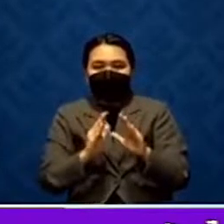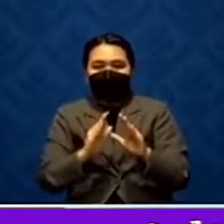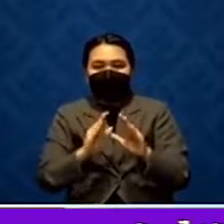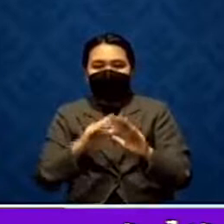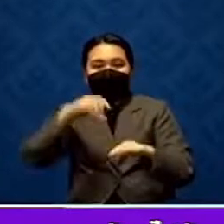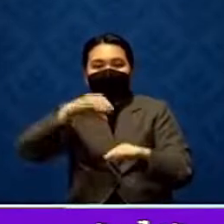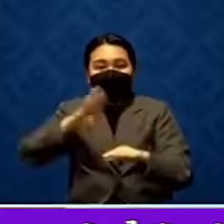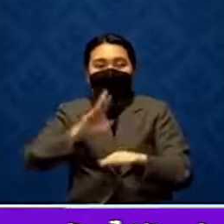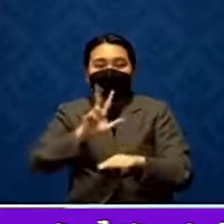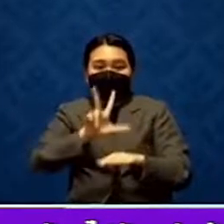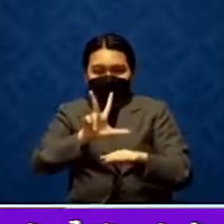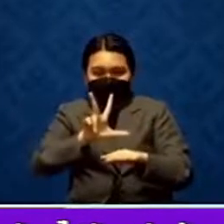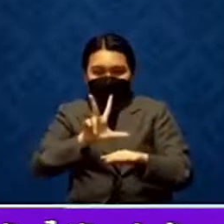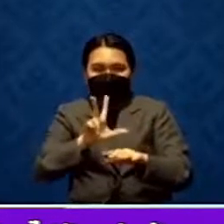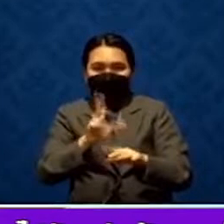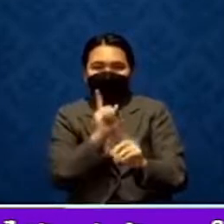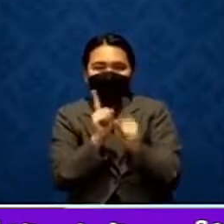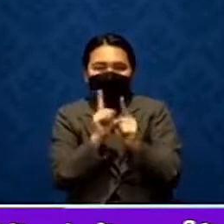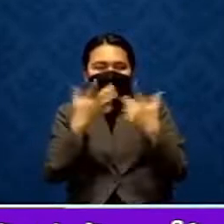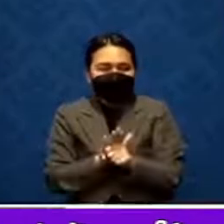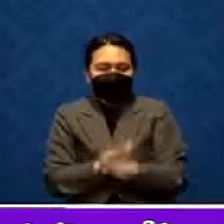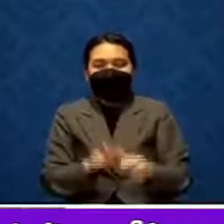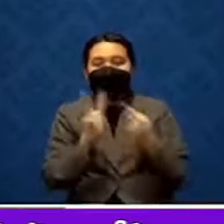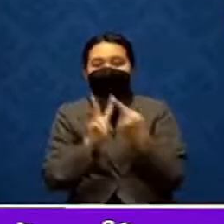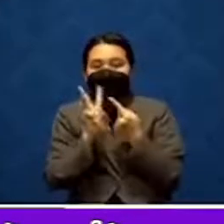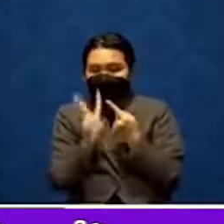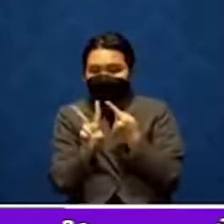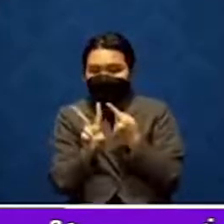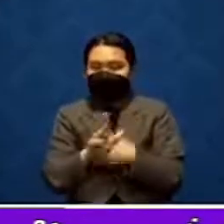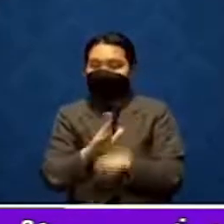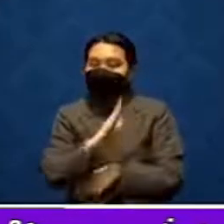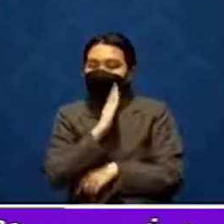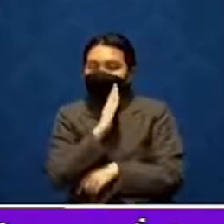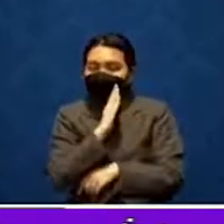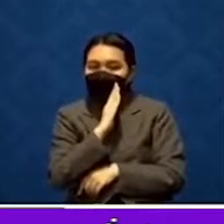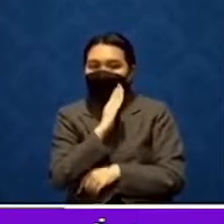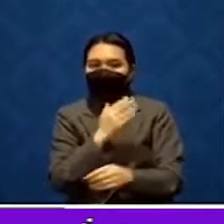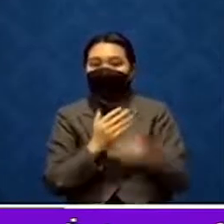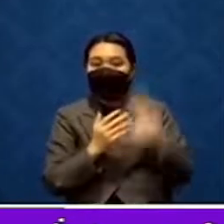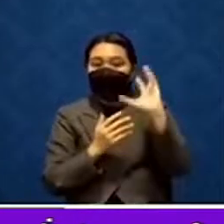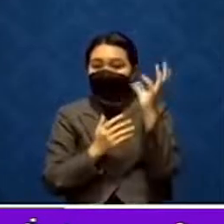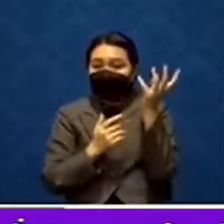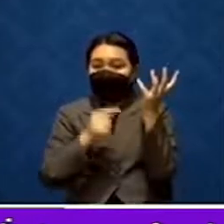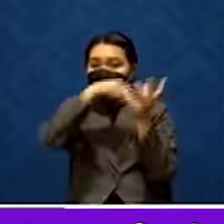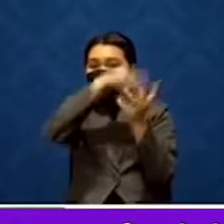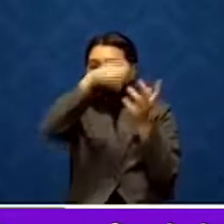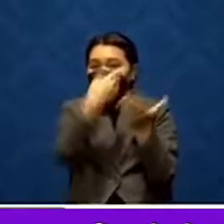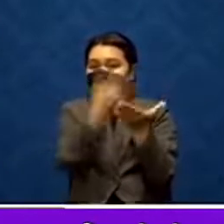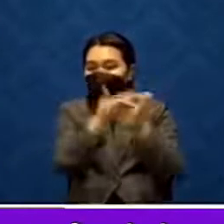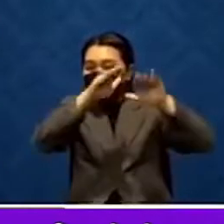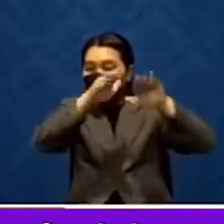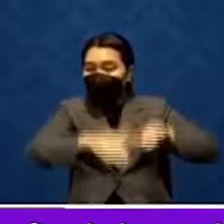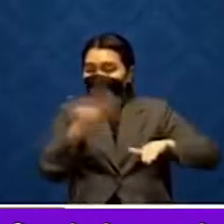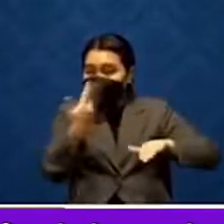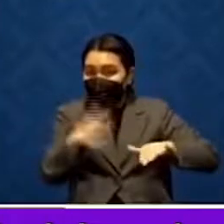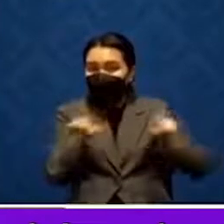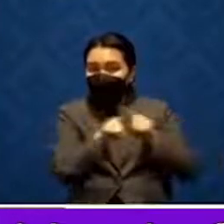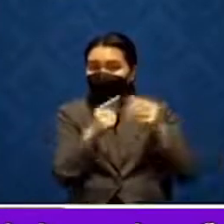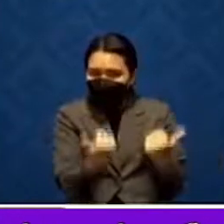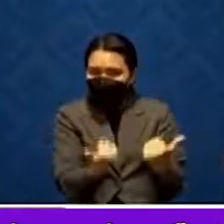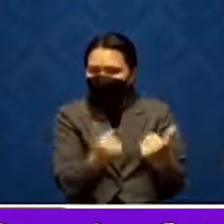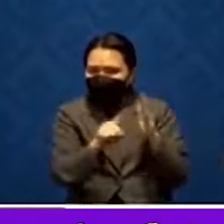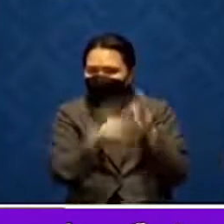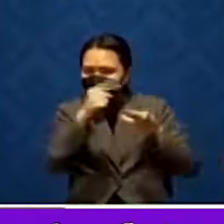ได้ 7.2 หมื่นตันถ้าราคาปุ๋ยโลกปรับลดลงเมื่อไหร่เช่นตอนนี้เริ่มปรับลงม